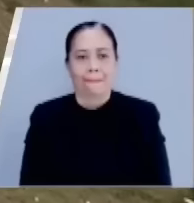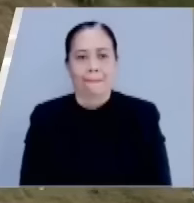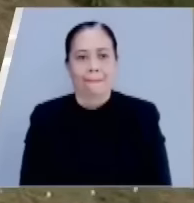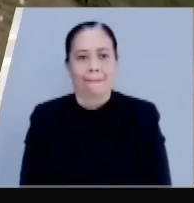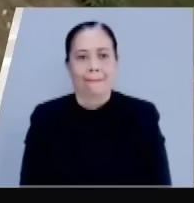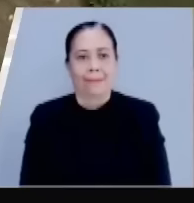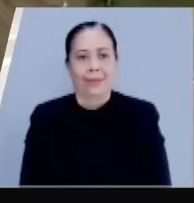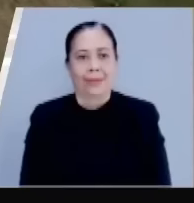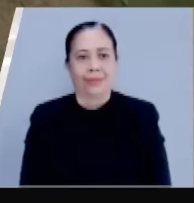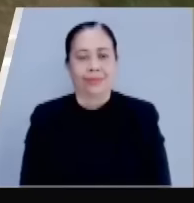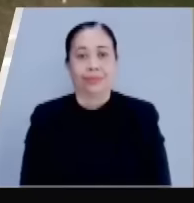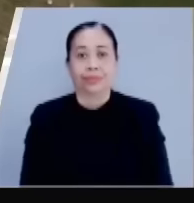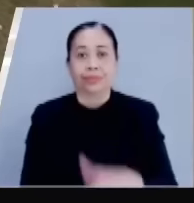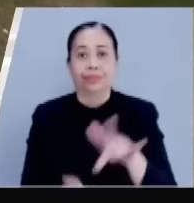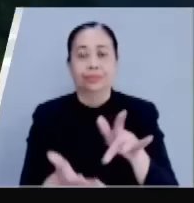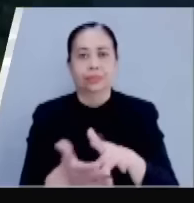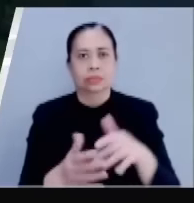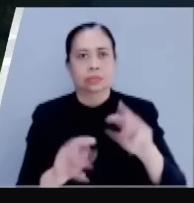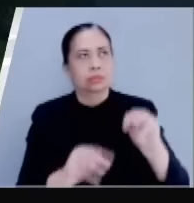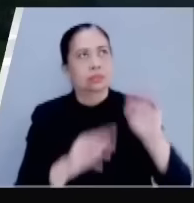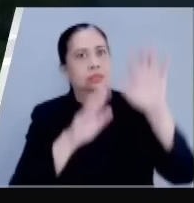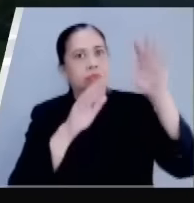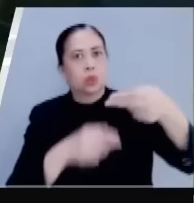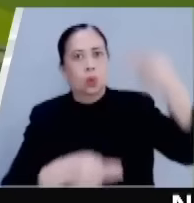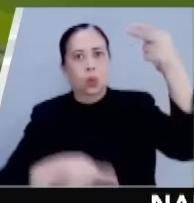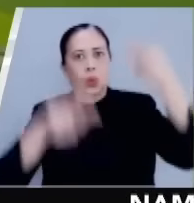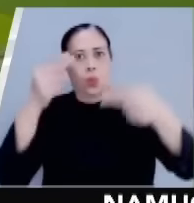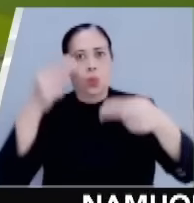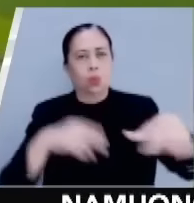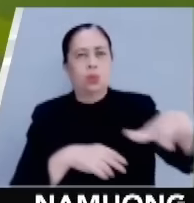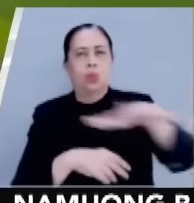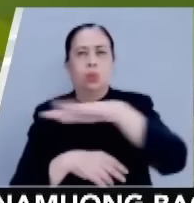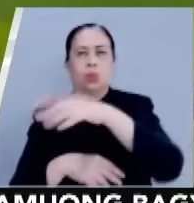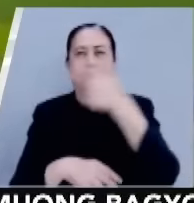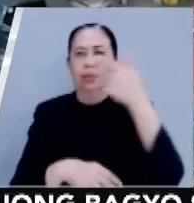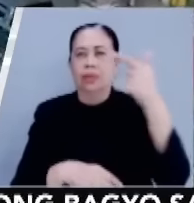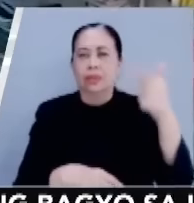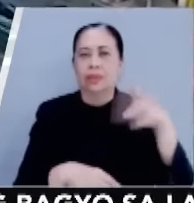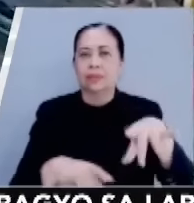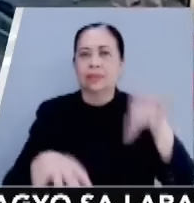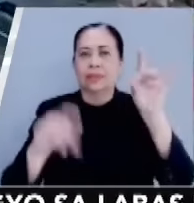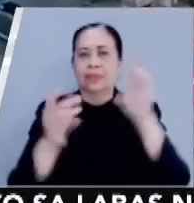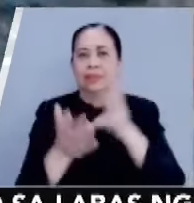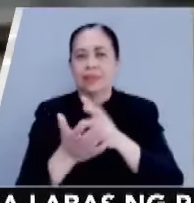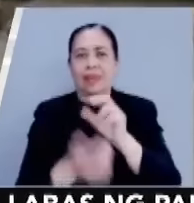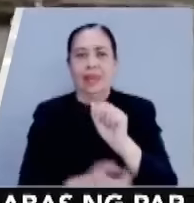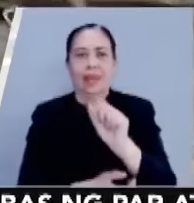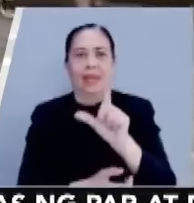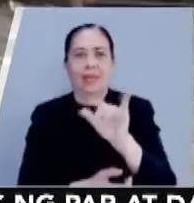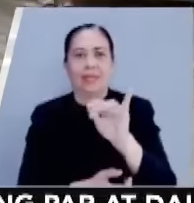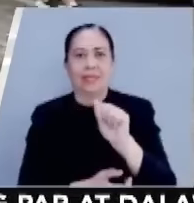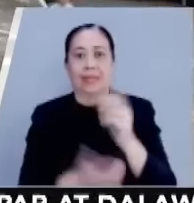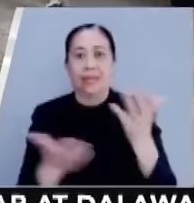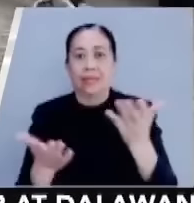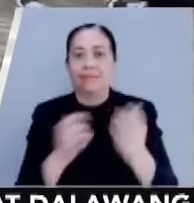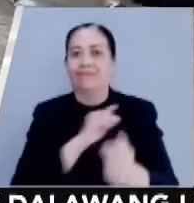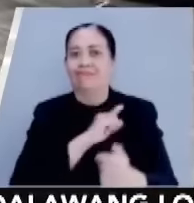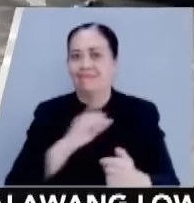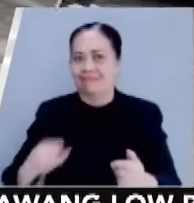Sa gitna na nagtataas ang bundok at lunti ang tanawin, matatagpuan ang bayan ng Alicia sa Isabela. Mula sa